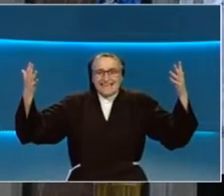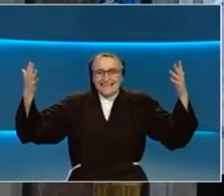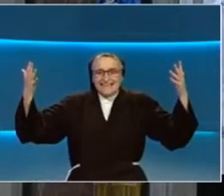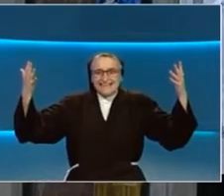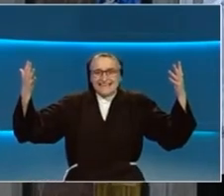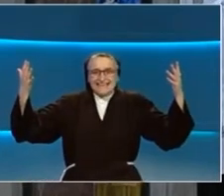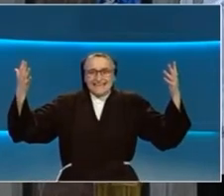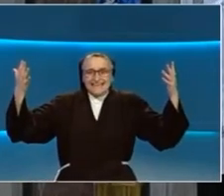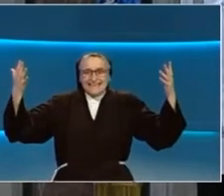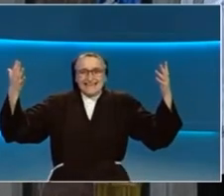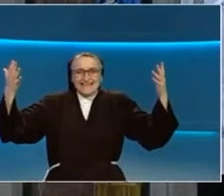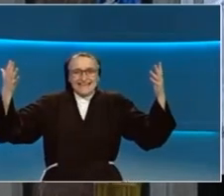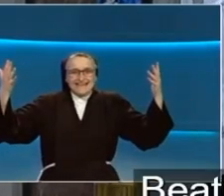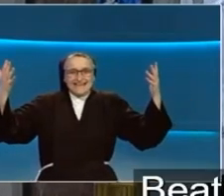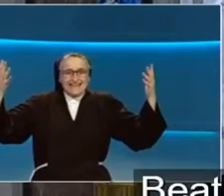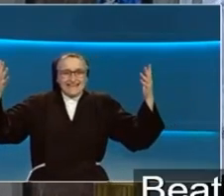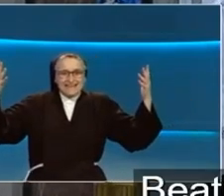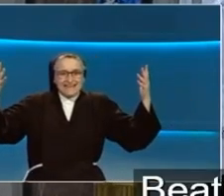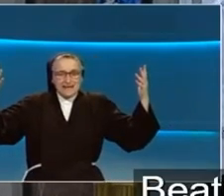quod est,